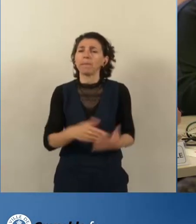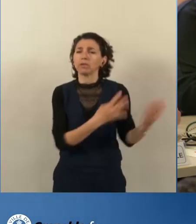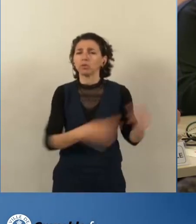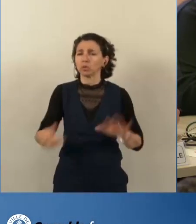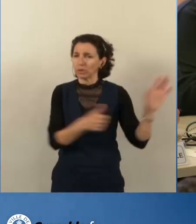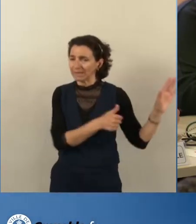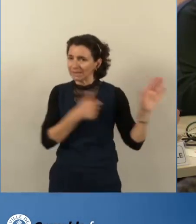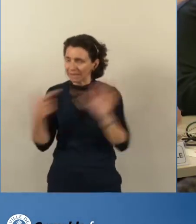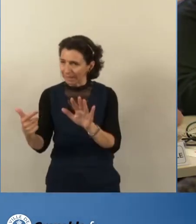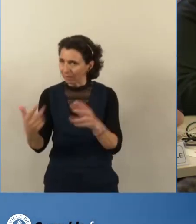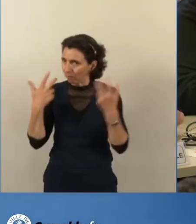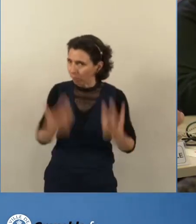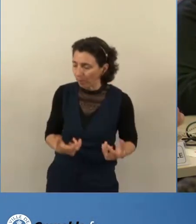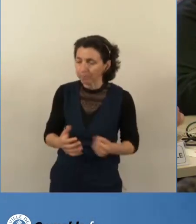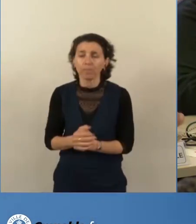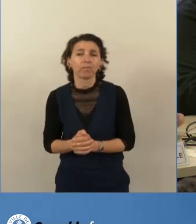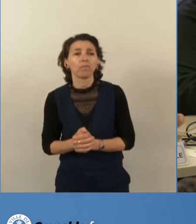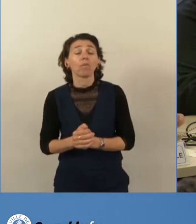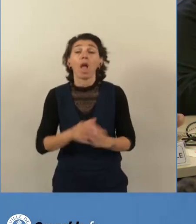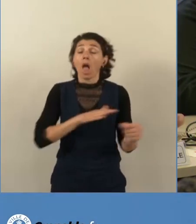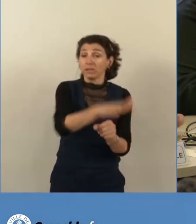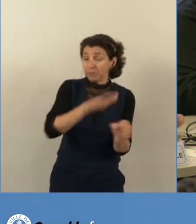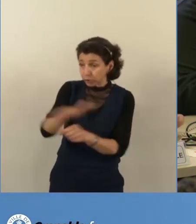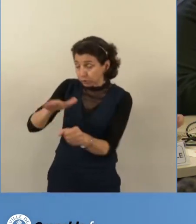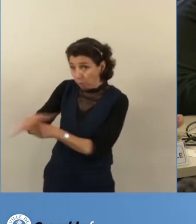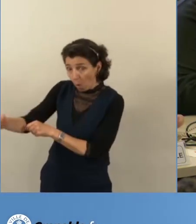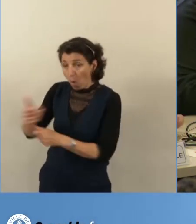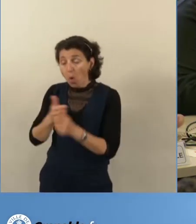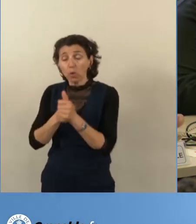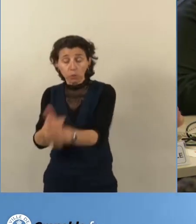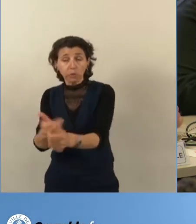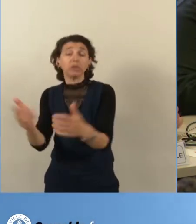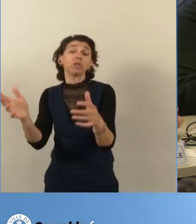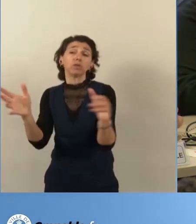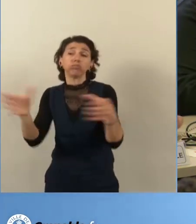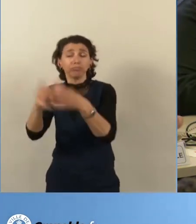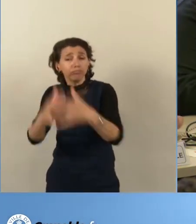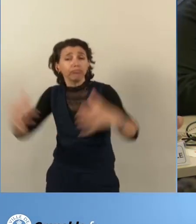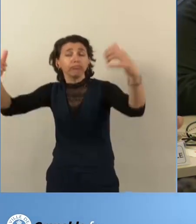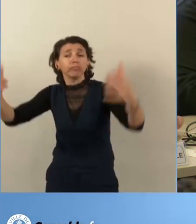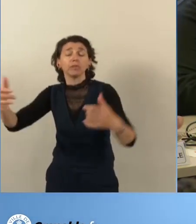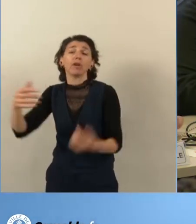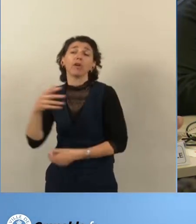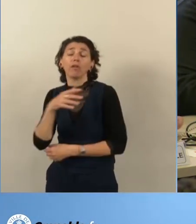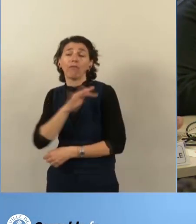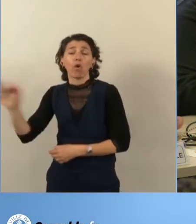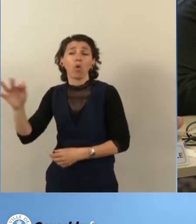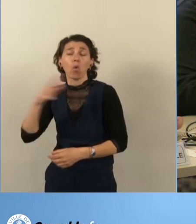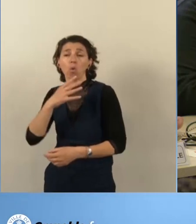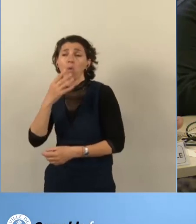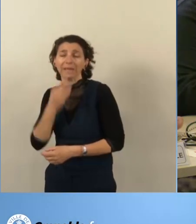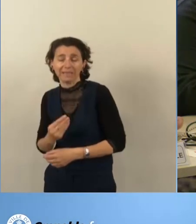s'est fait dans le cadre des Assises franco-palestiniennes co-organisées par le ministère des Affaires étrangères est cité Unifrance